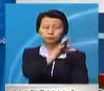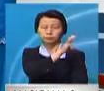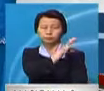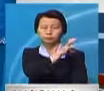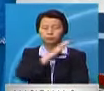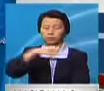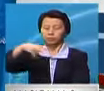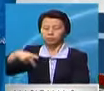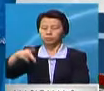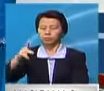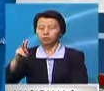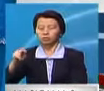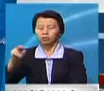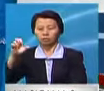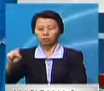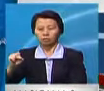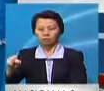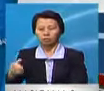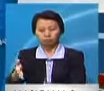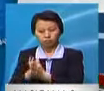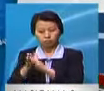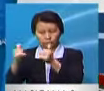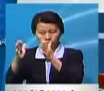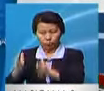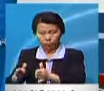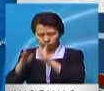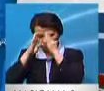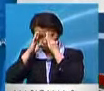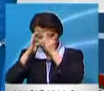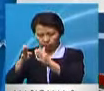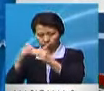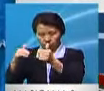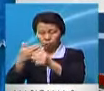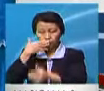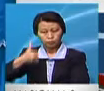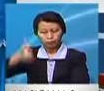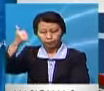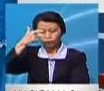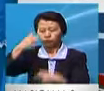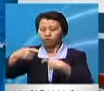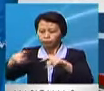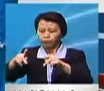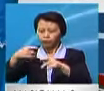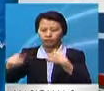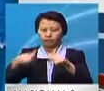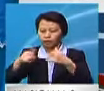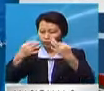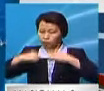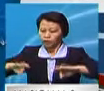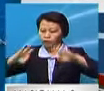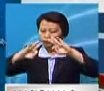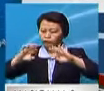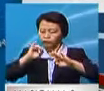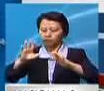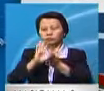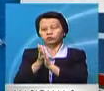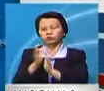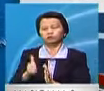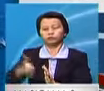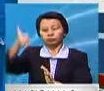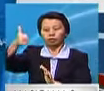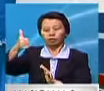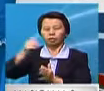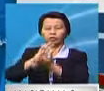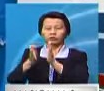Jurulatih PKNS E. Elevarasan pula menuntut pemainnya memberikan persembahan terbaik kerana peluang untuk beraksi di final sekaligus muncul juara